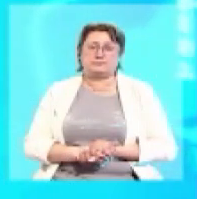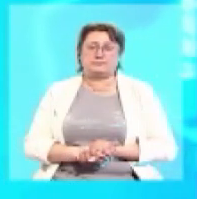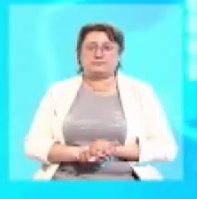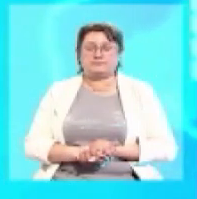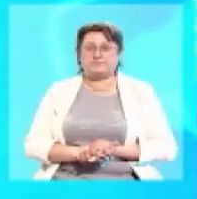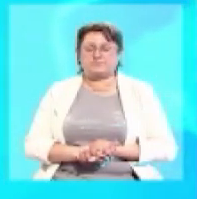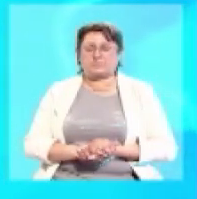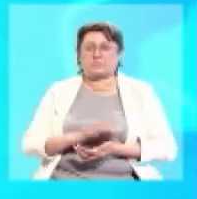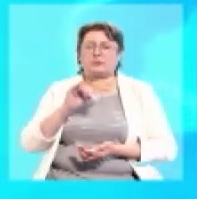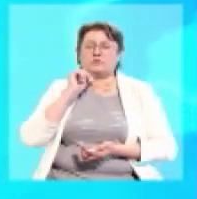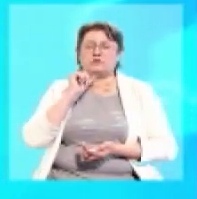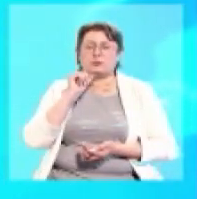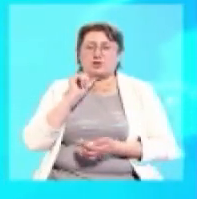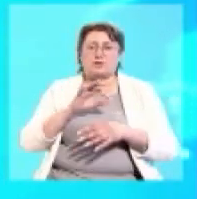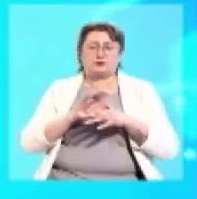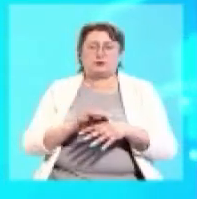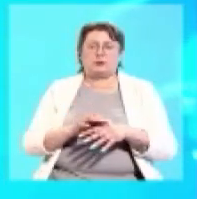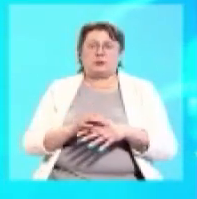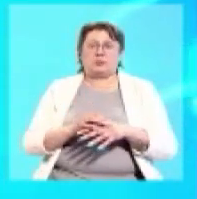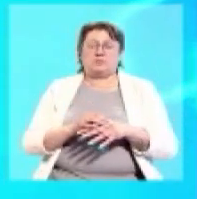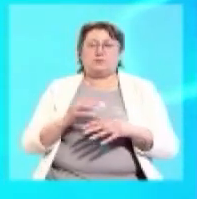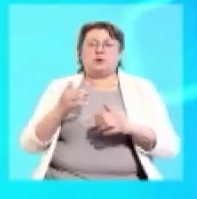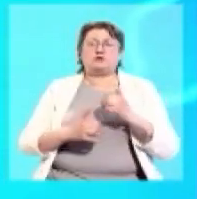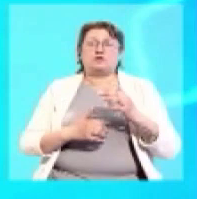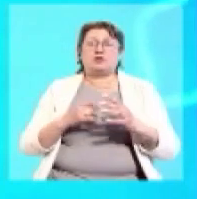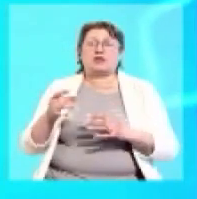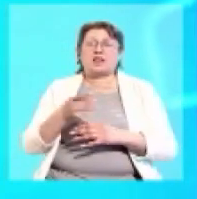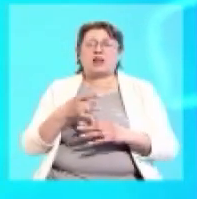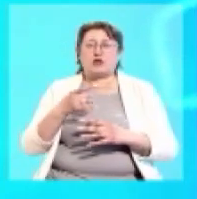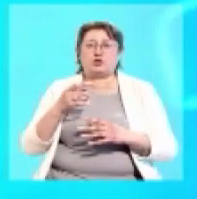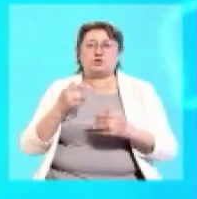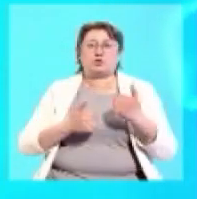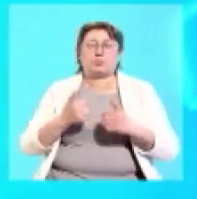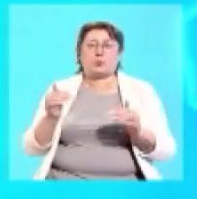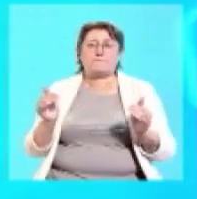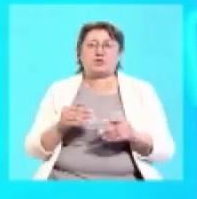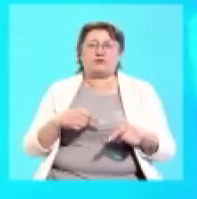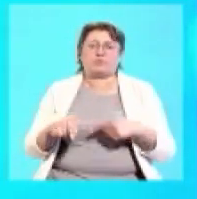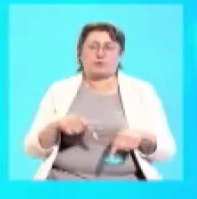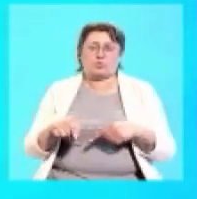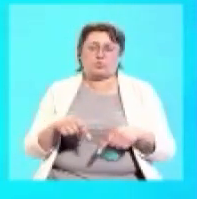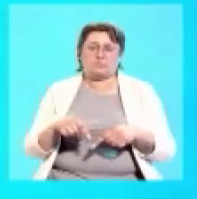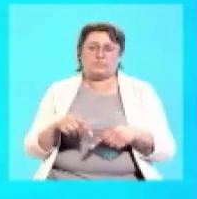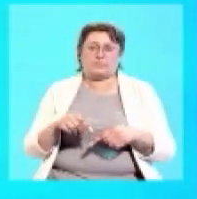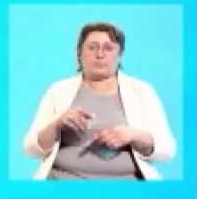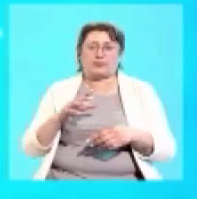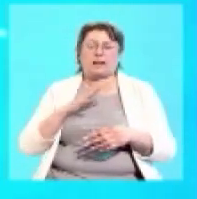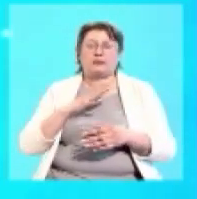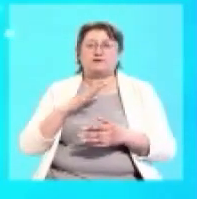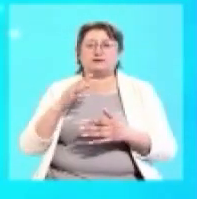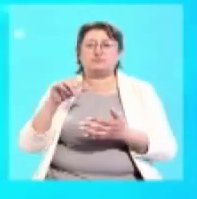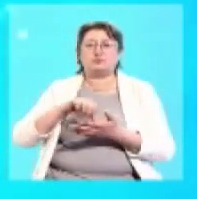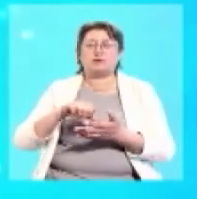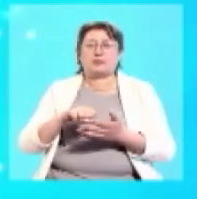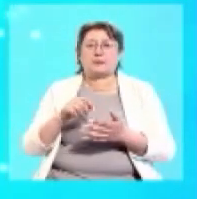Қостанайда шағын футболдан өңір аралық турнир өткізілді. Сайыс металлургия және тау-кен саласы өкілдері арасында ұйымдастырылды. Темір